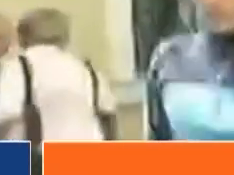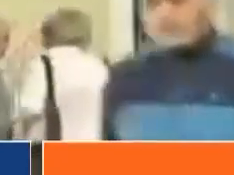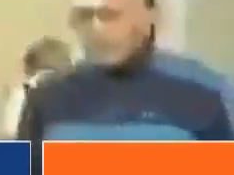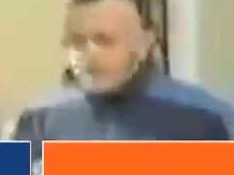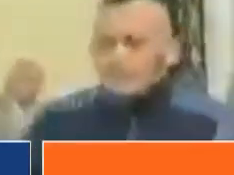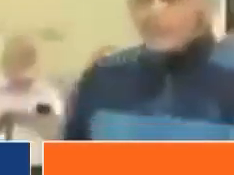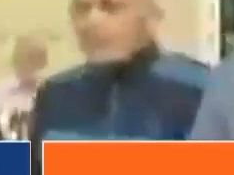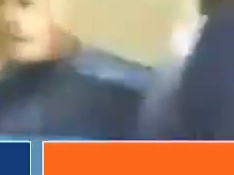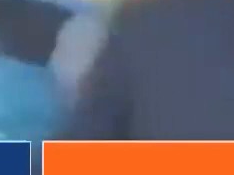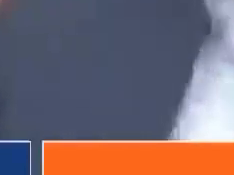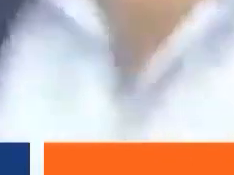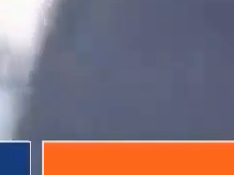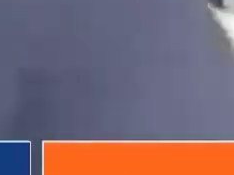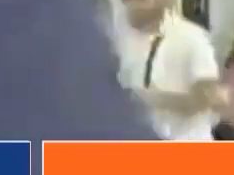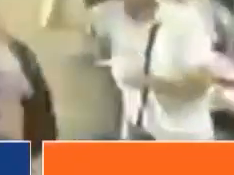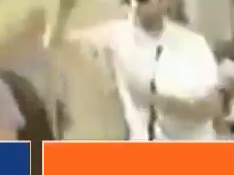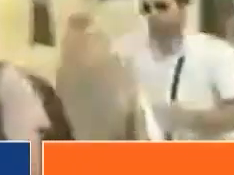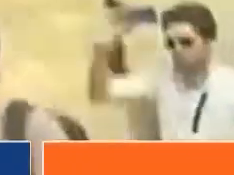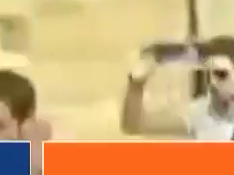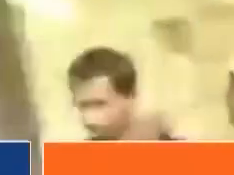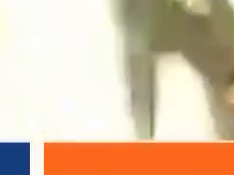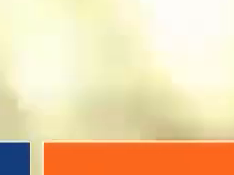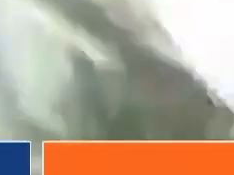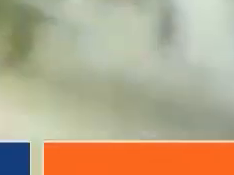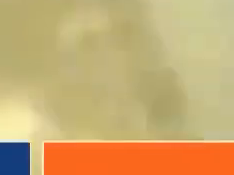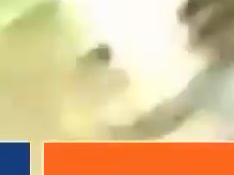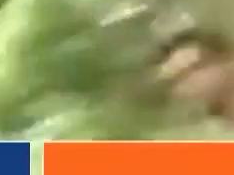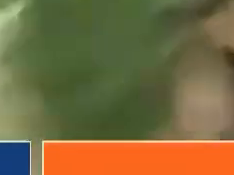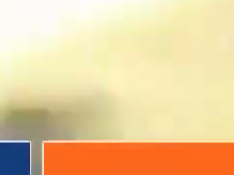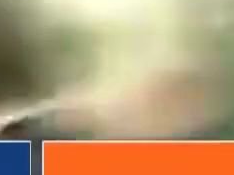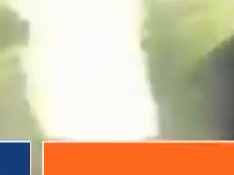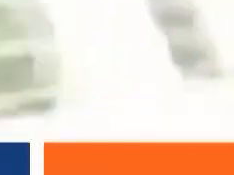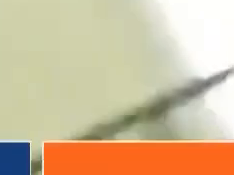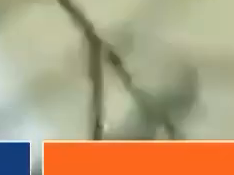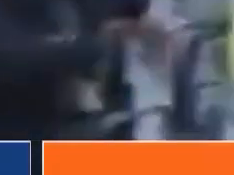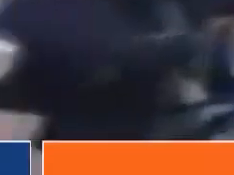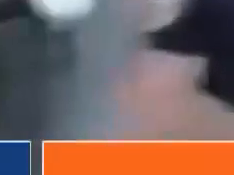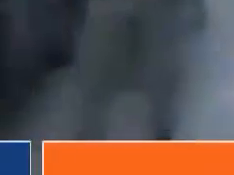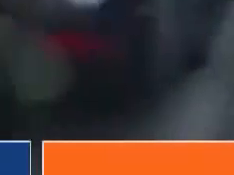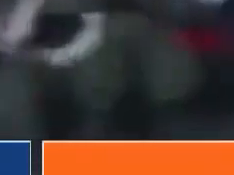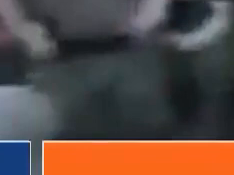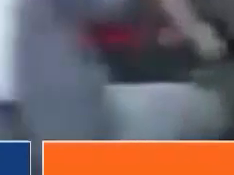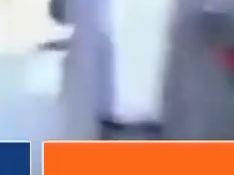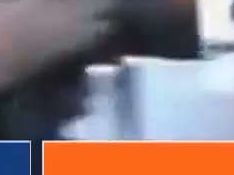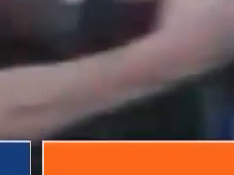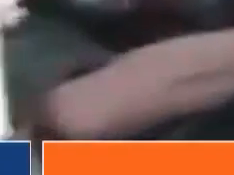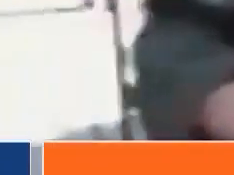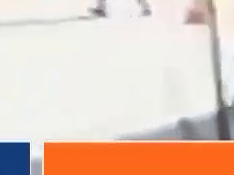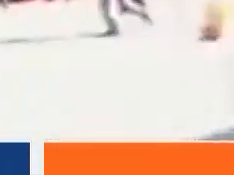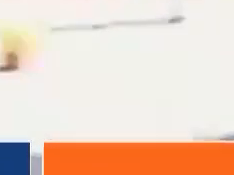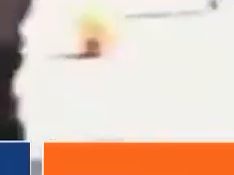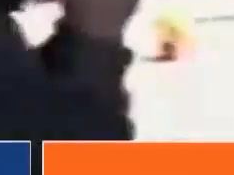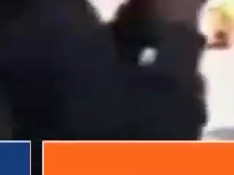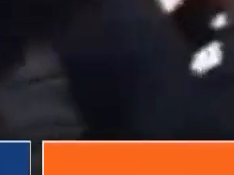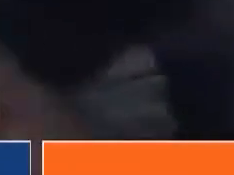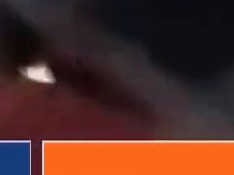είπε όπως κατήγγειλε ο κύριος στίγκας έδινε οδηγίες στους βουλευτές του μέσα από τις φυλακές δομοκού σε κάθε περίπτωση αυτό